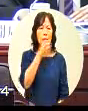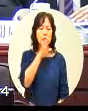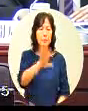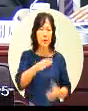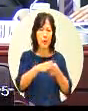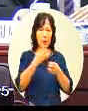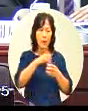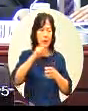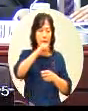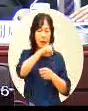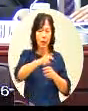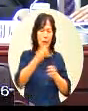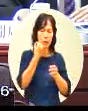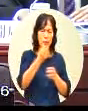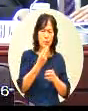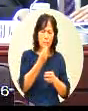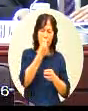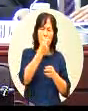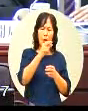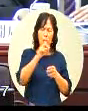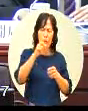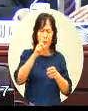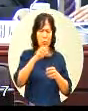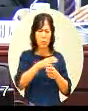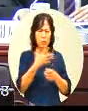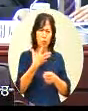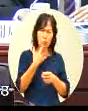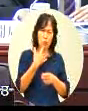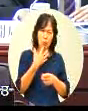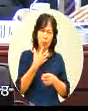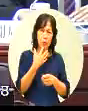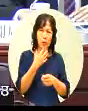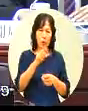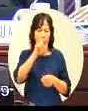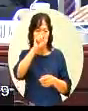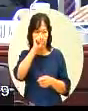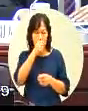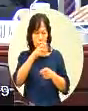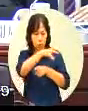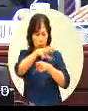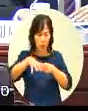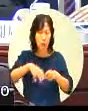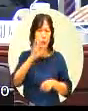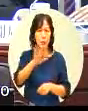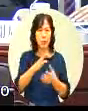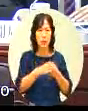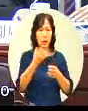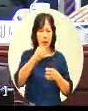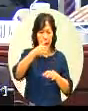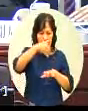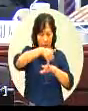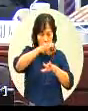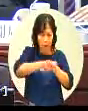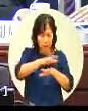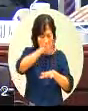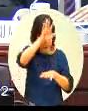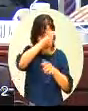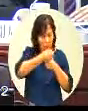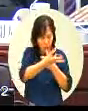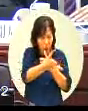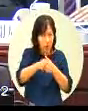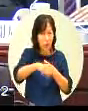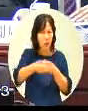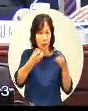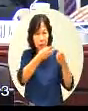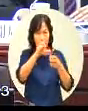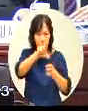一个不正常，这种一个很特殊的环境，登革热的议题我们都是